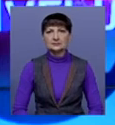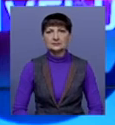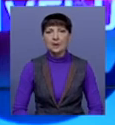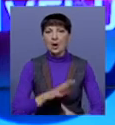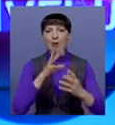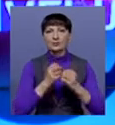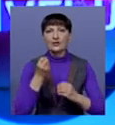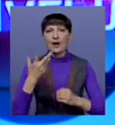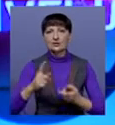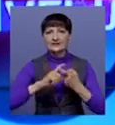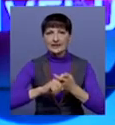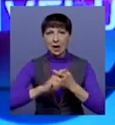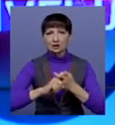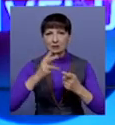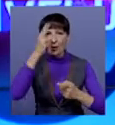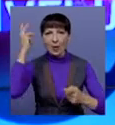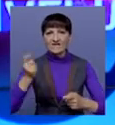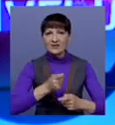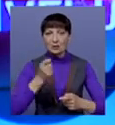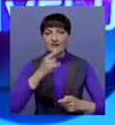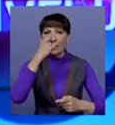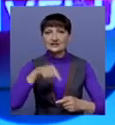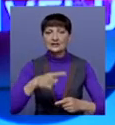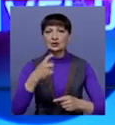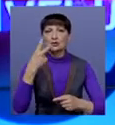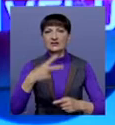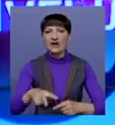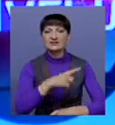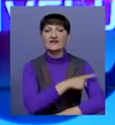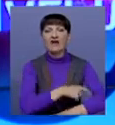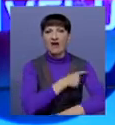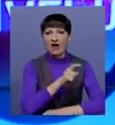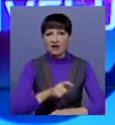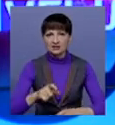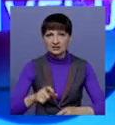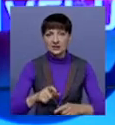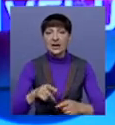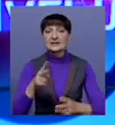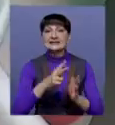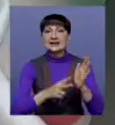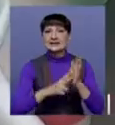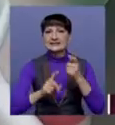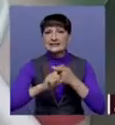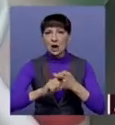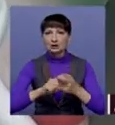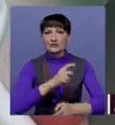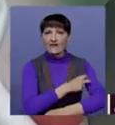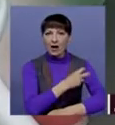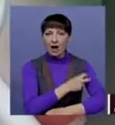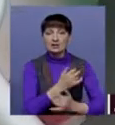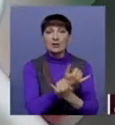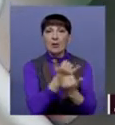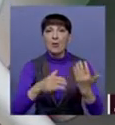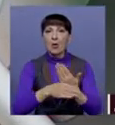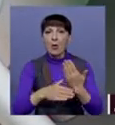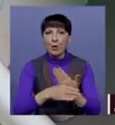А из общего количества зараженных COVID-19 в нашей стране 120 медицинские работники. Притом 70 инфицированных врачей оказывали помощь